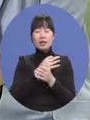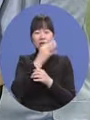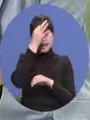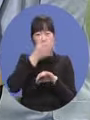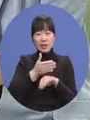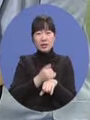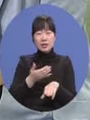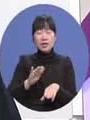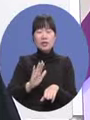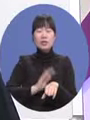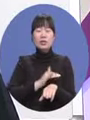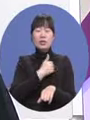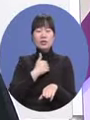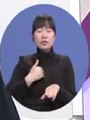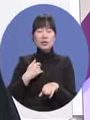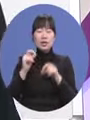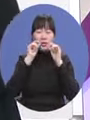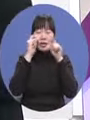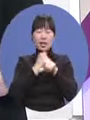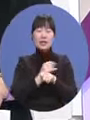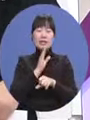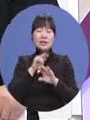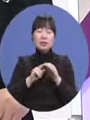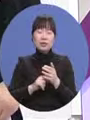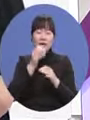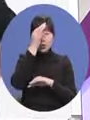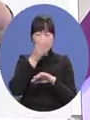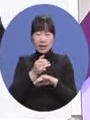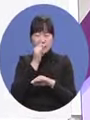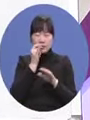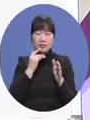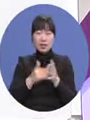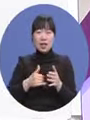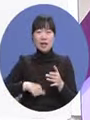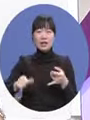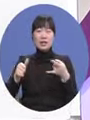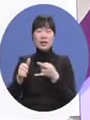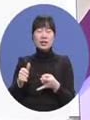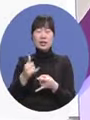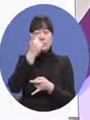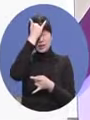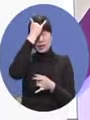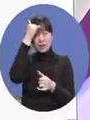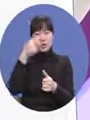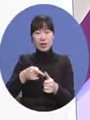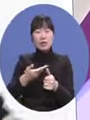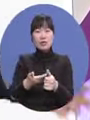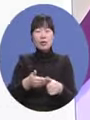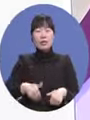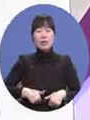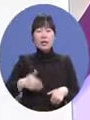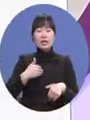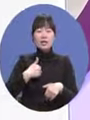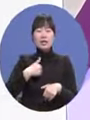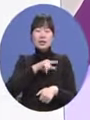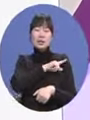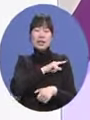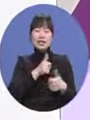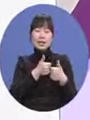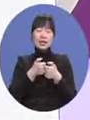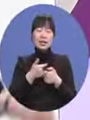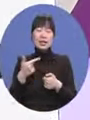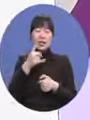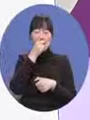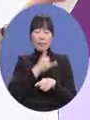이 잘못을 충분히 뉘우친 만큼 진심으로 사과하는데 아들한테는 이 사과하는 예절도 가르쳐야 돼요. 그래서 저희 제일 많이 상담받는